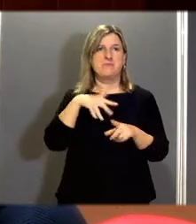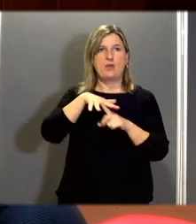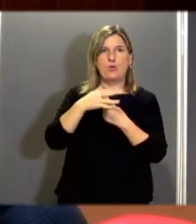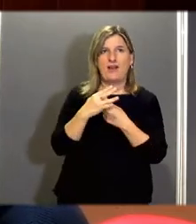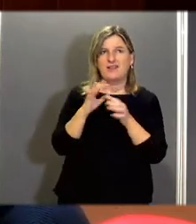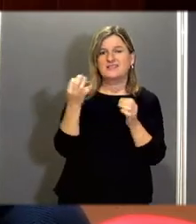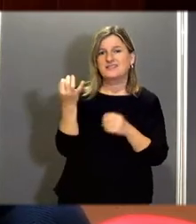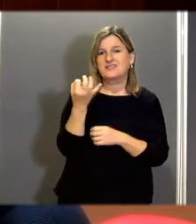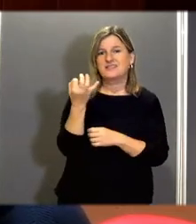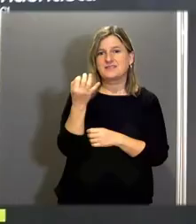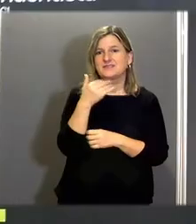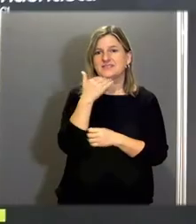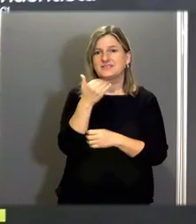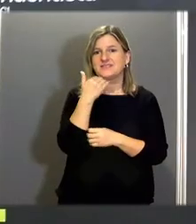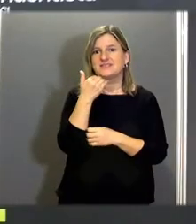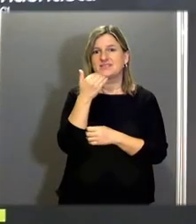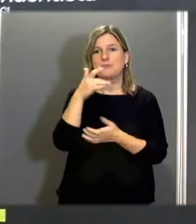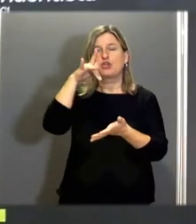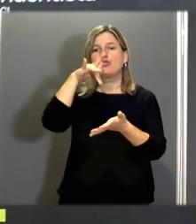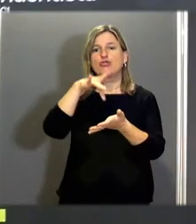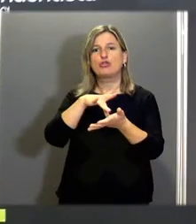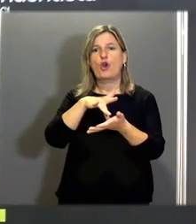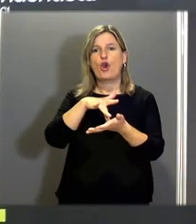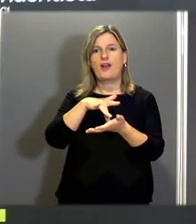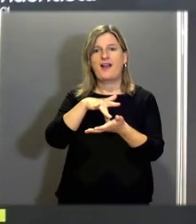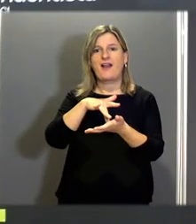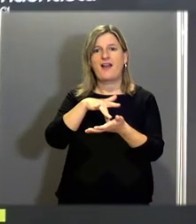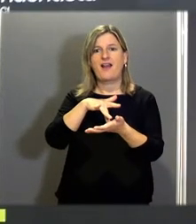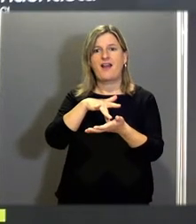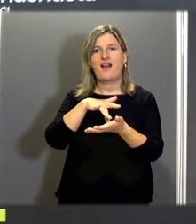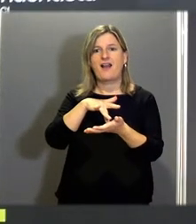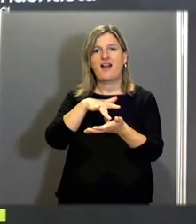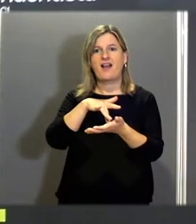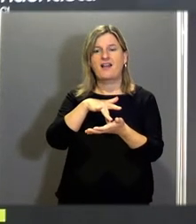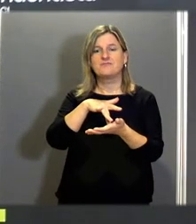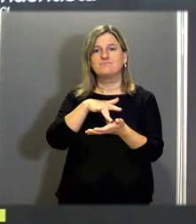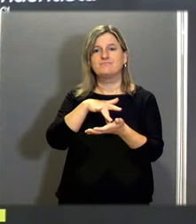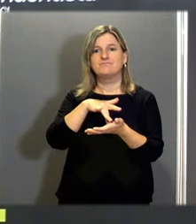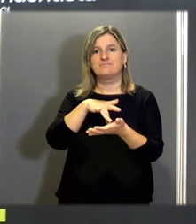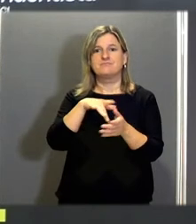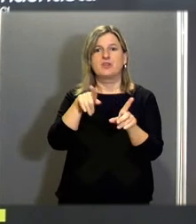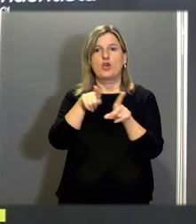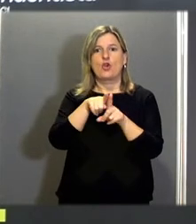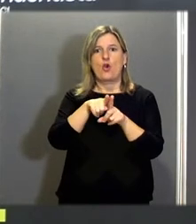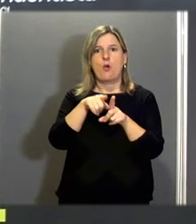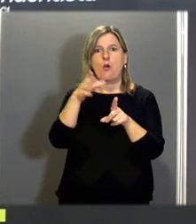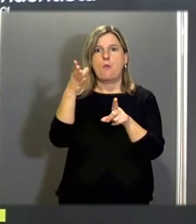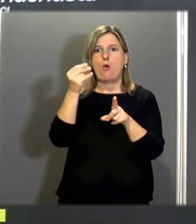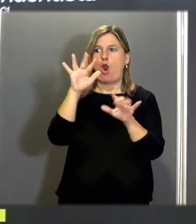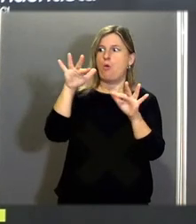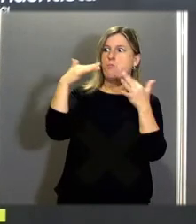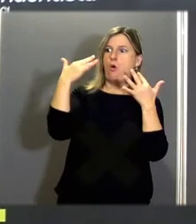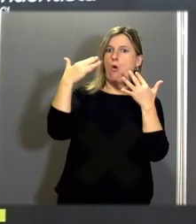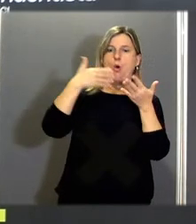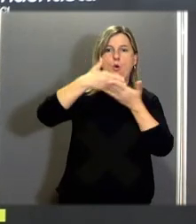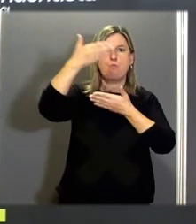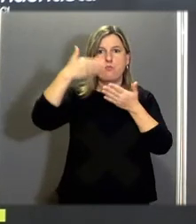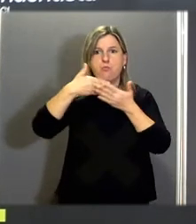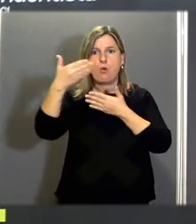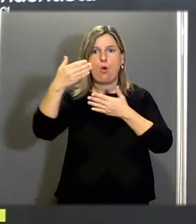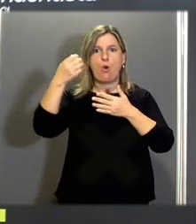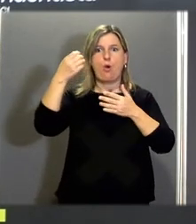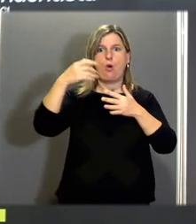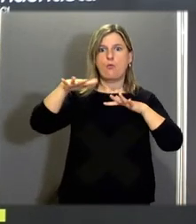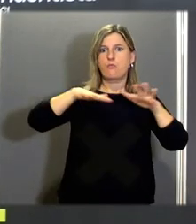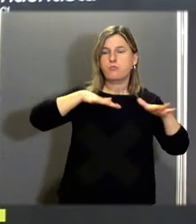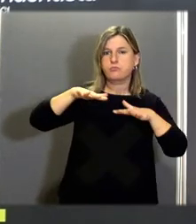efectivament, va arribar a un punt potser molt, de molta visibilitat, de molta